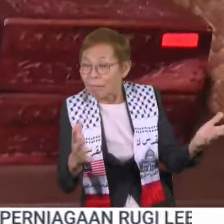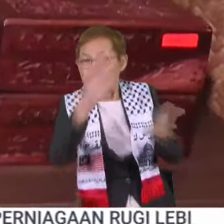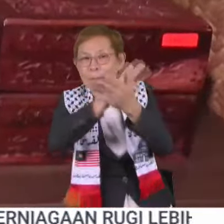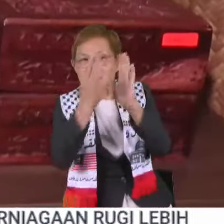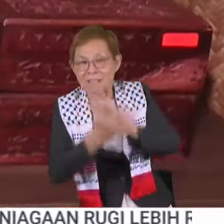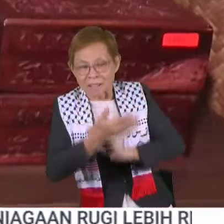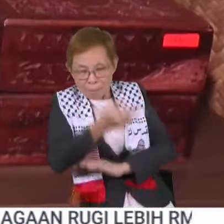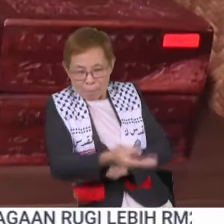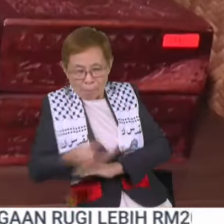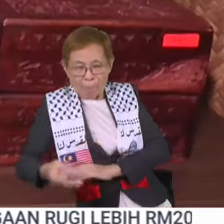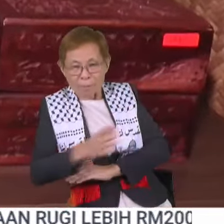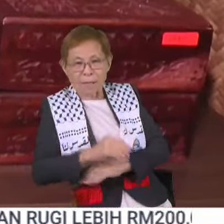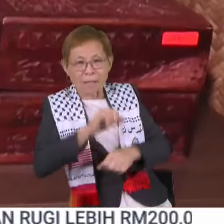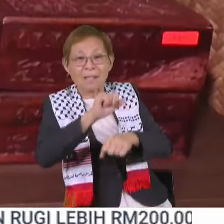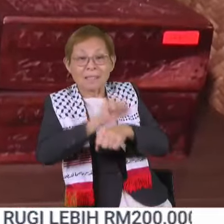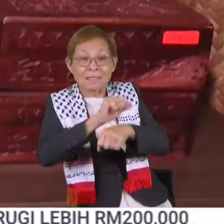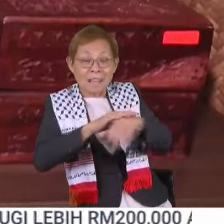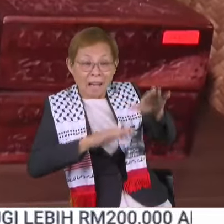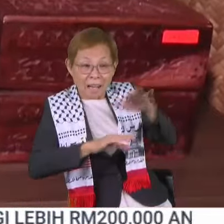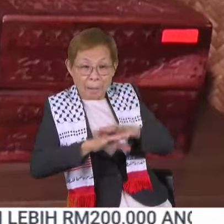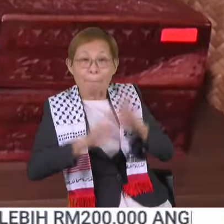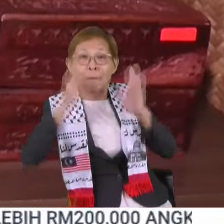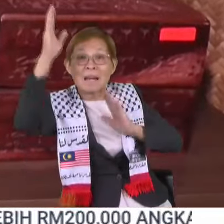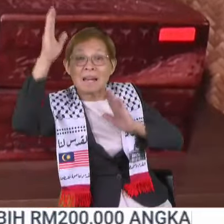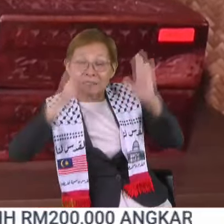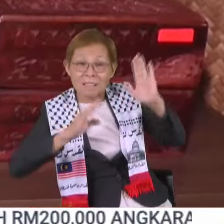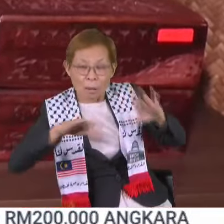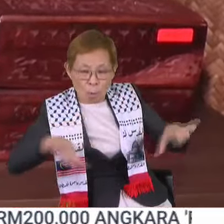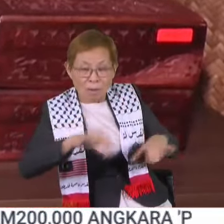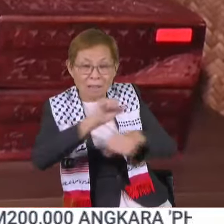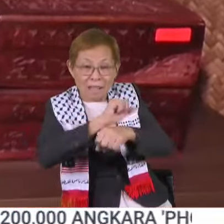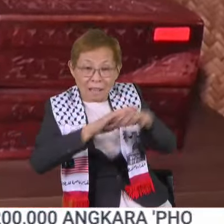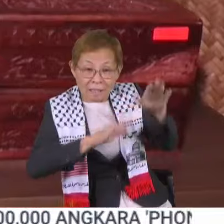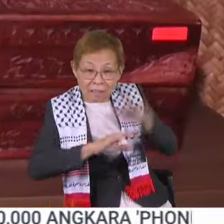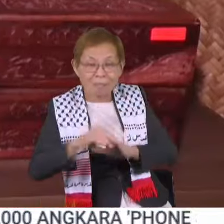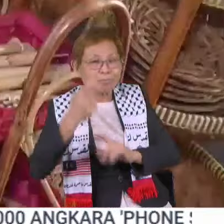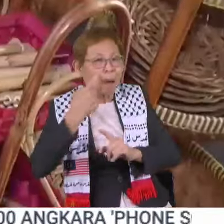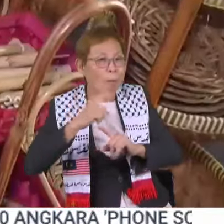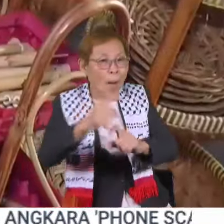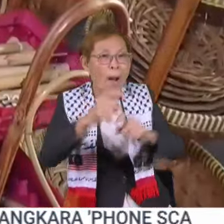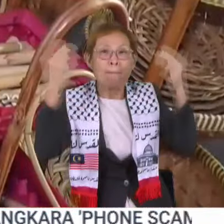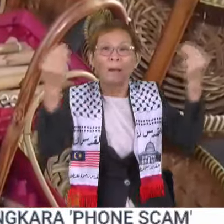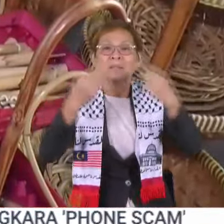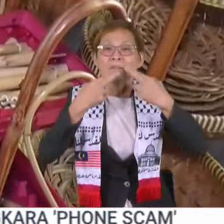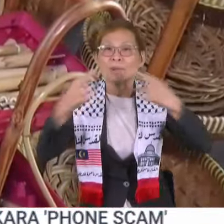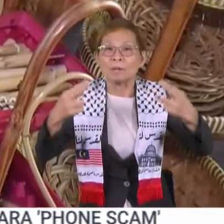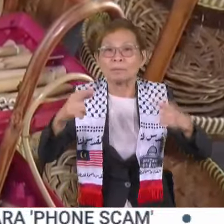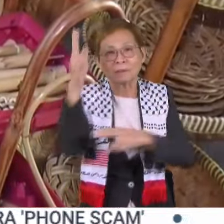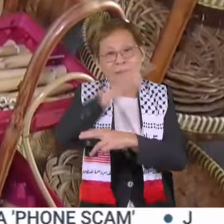menjadikan produk dan hasil tempatan sebagai cendera hati pada Majlis Rasmi